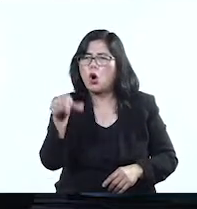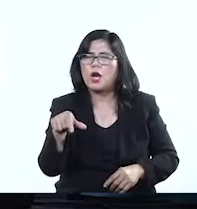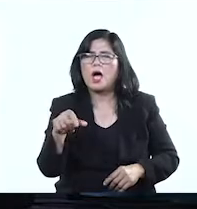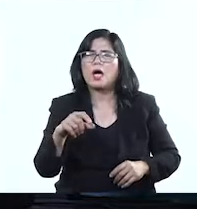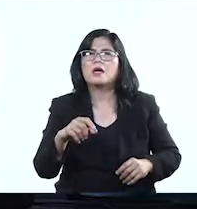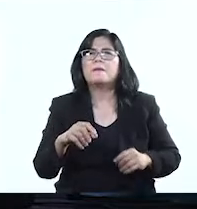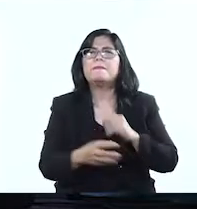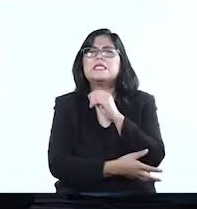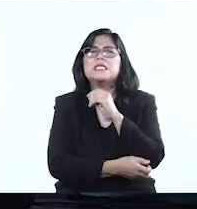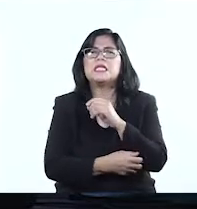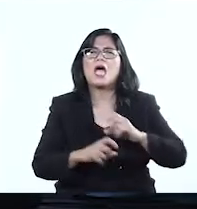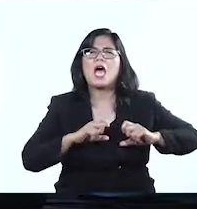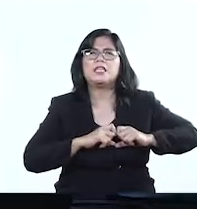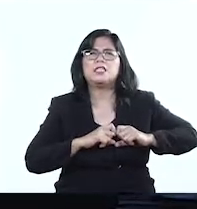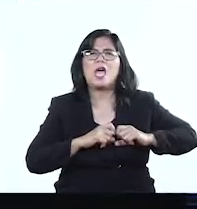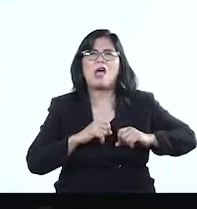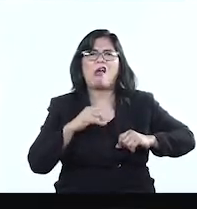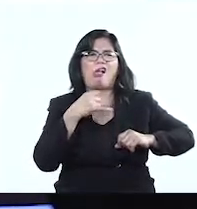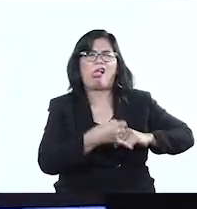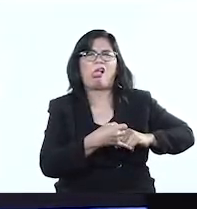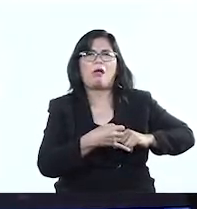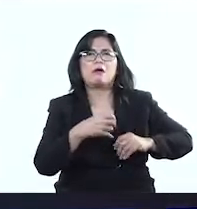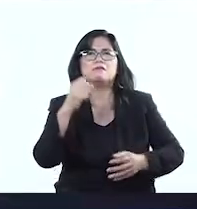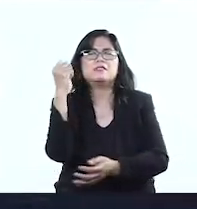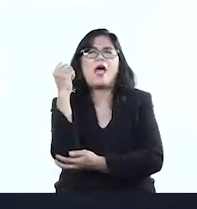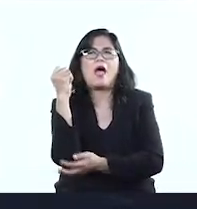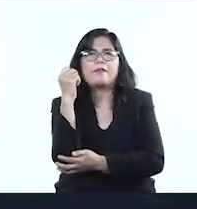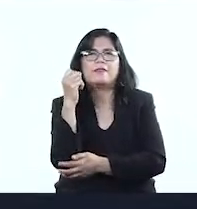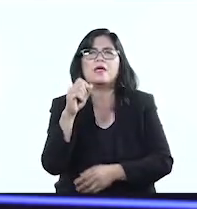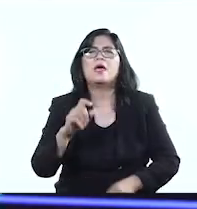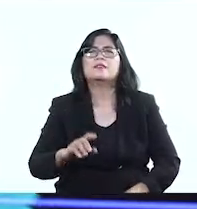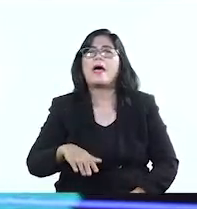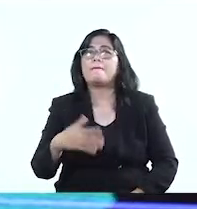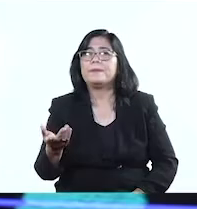busuk Hai ada hamba-hamba Tuhan yang miskin